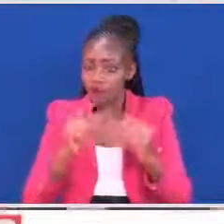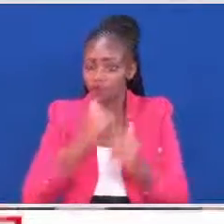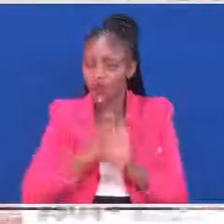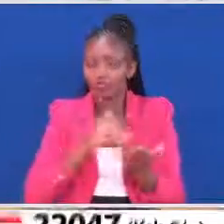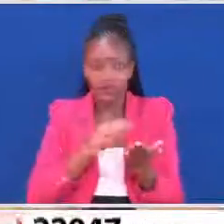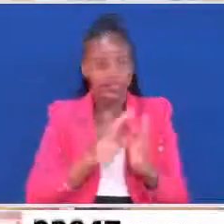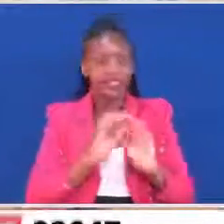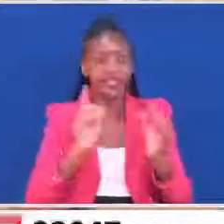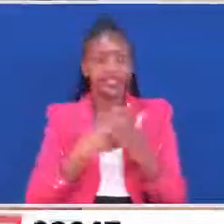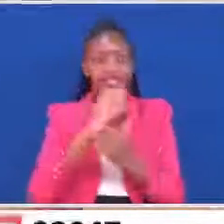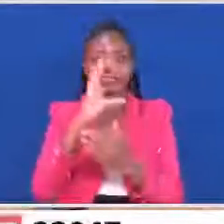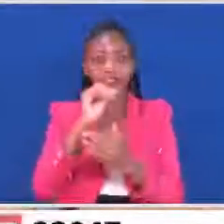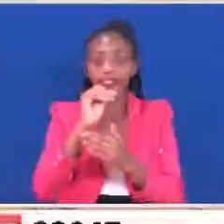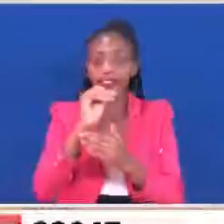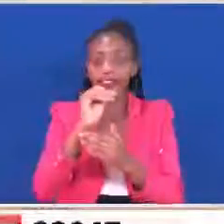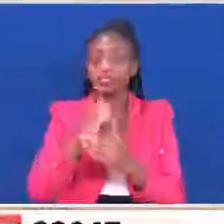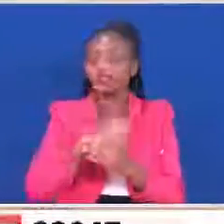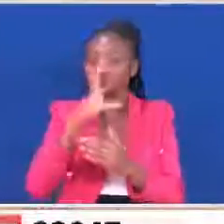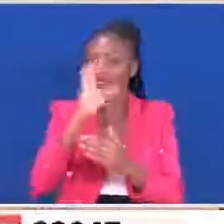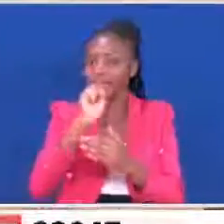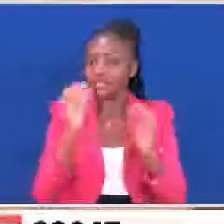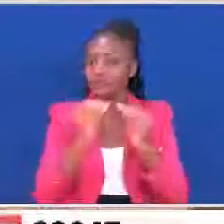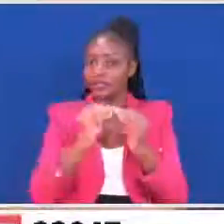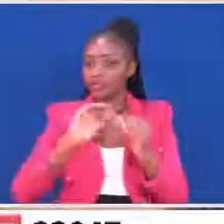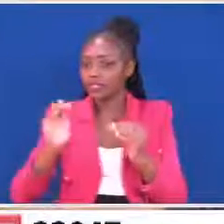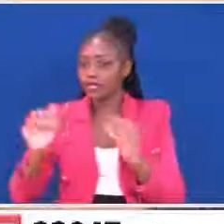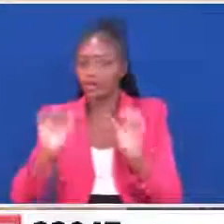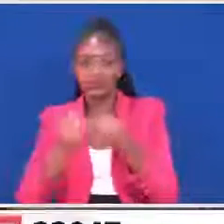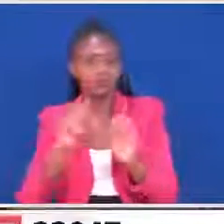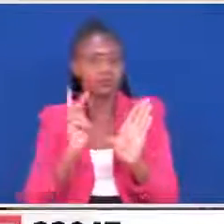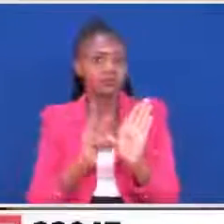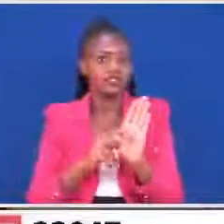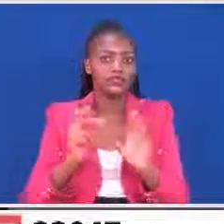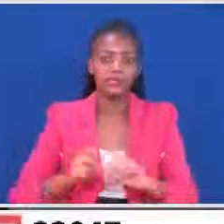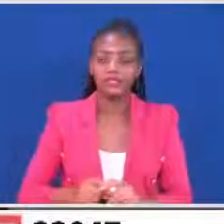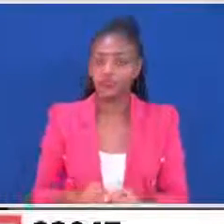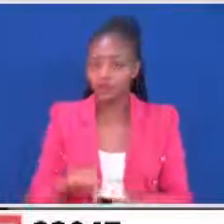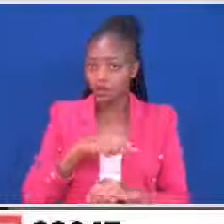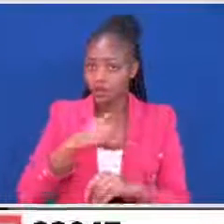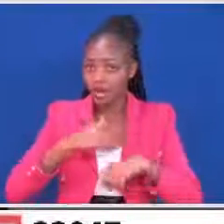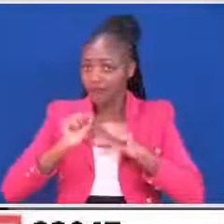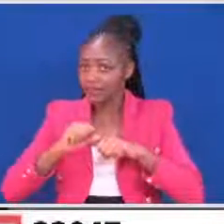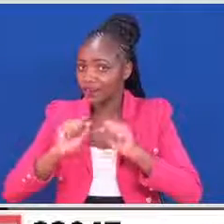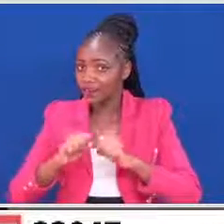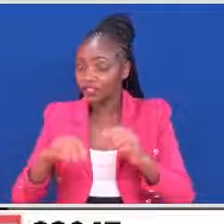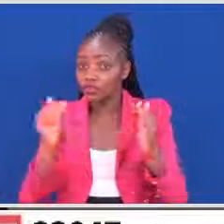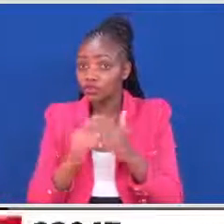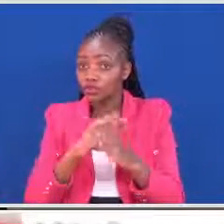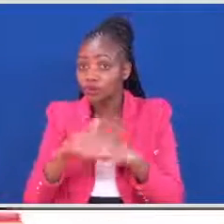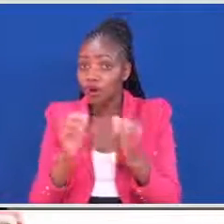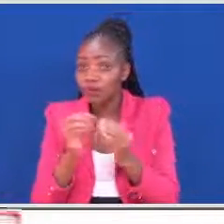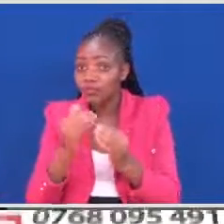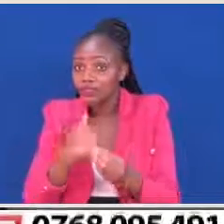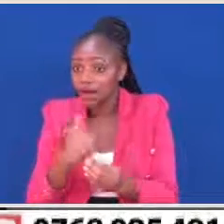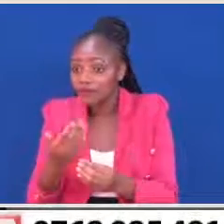then CS Magoha's meeting in the county will be boycotted by teachers. Tuna uwezo wa kususia mikutano yake yote